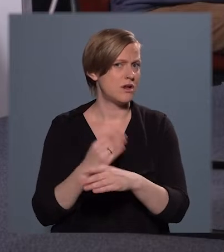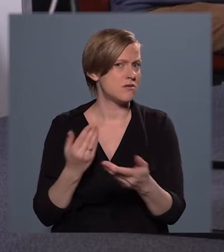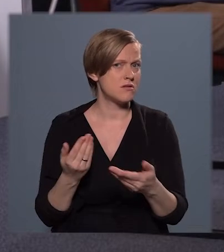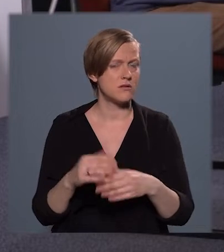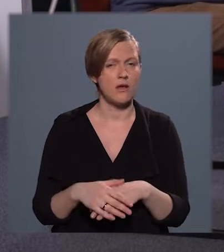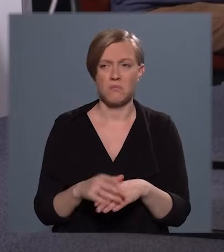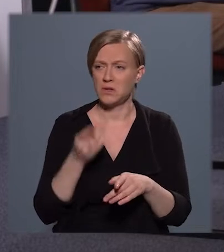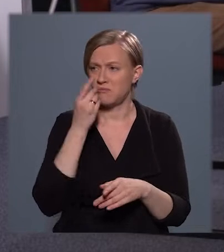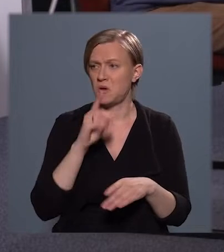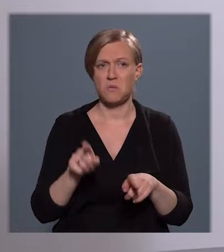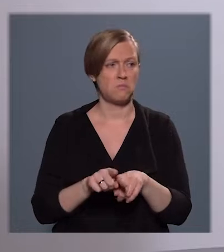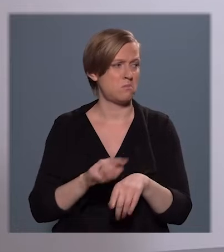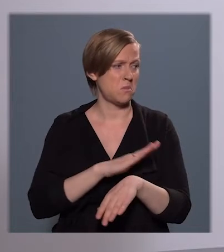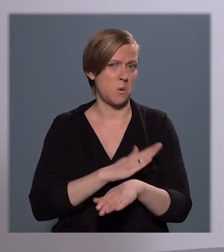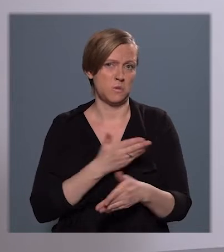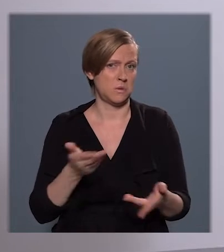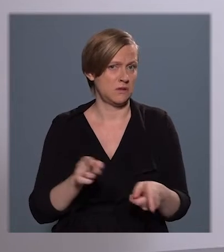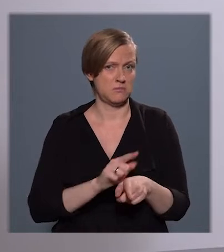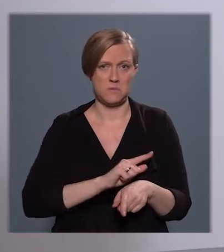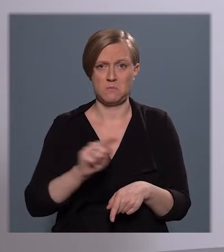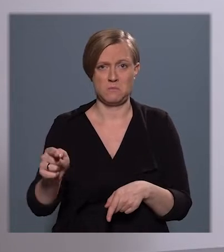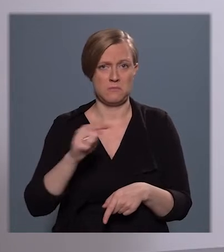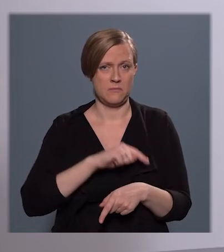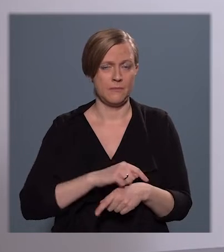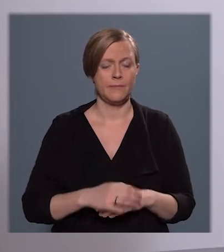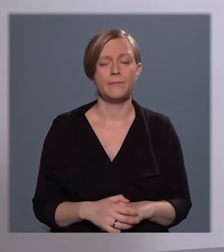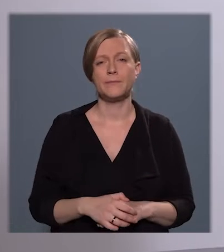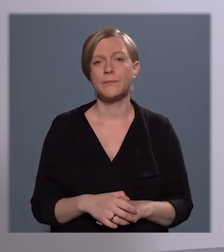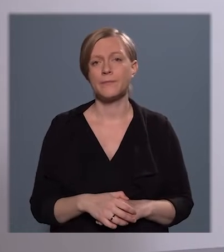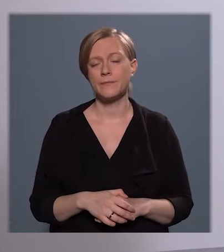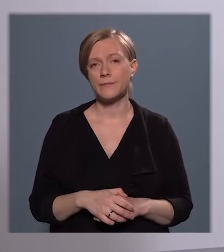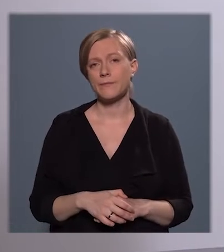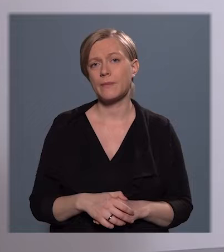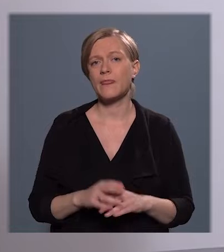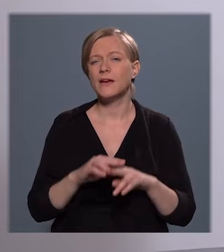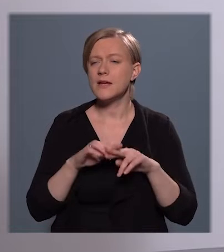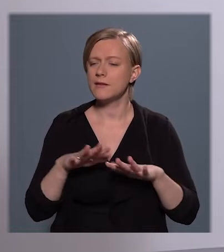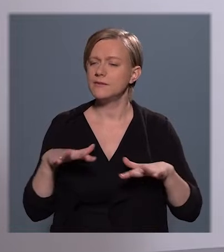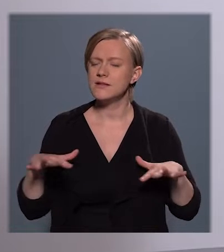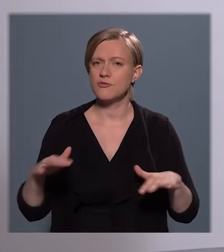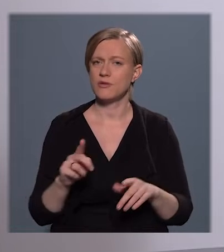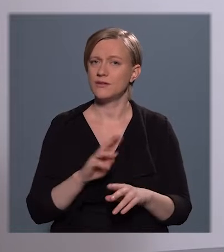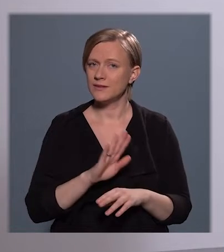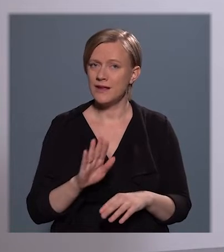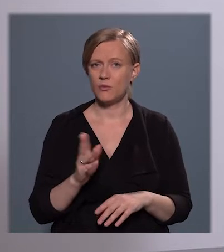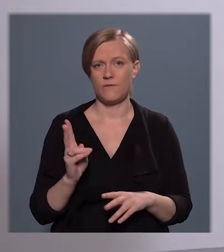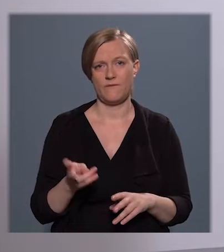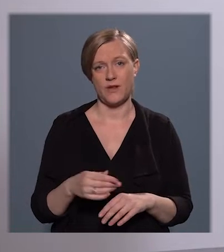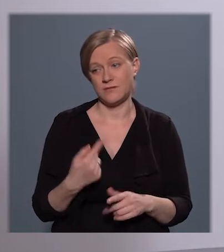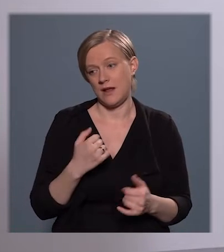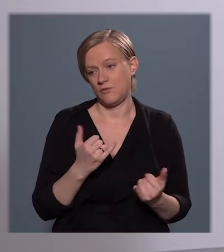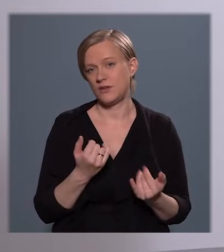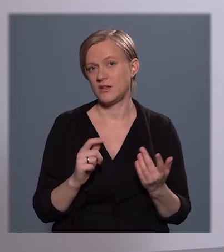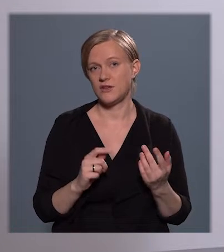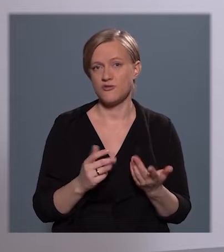mintha otthon lenne, itt lenne. Az a rendezettség, ami nálunk van, és bár nálunk is